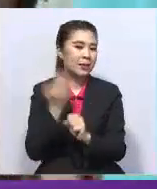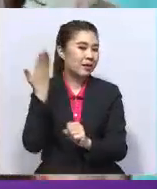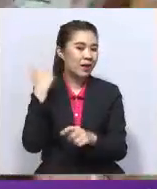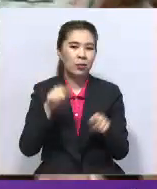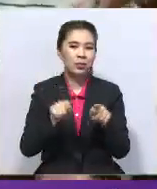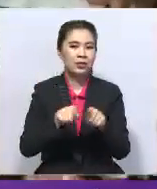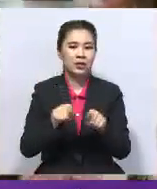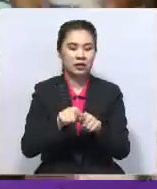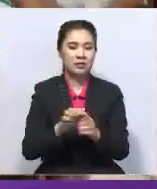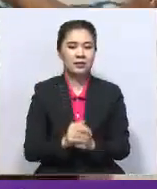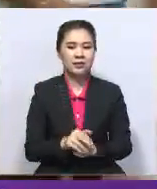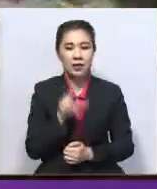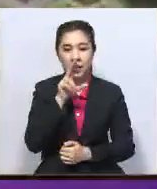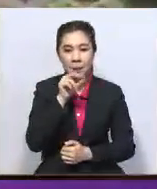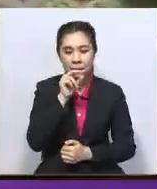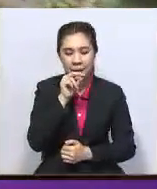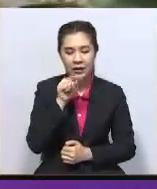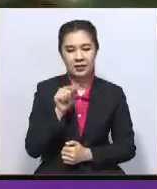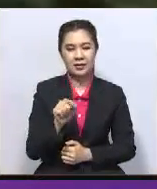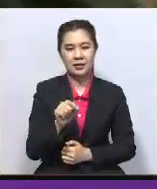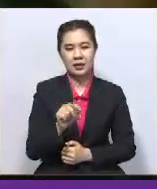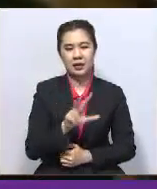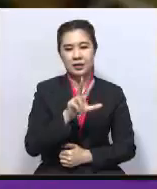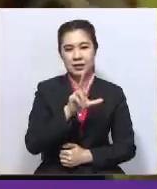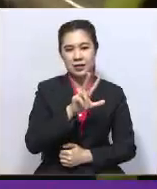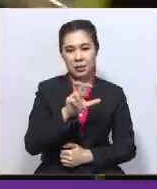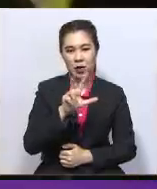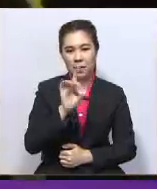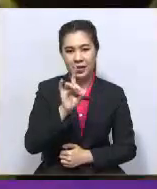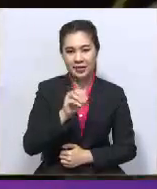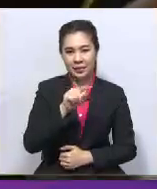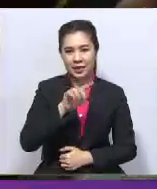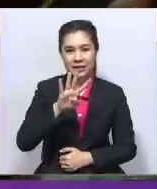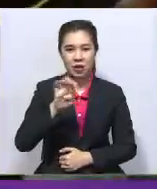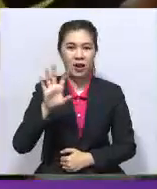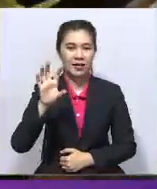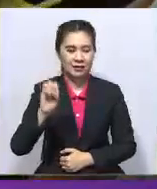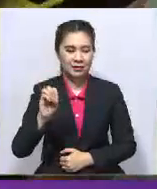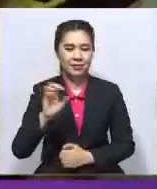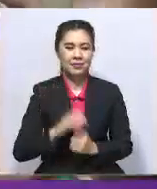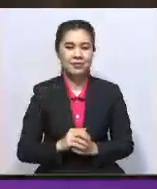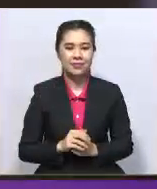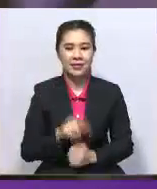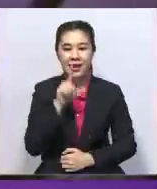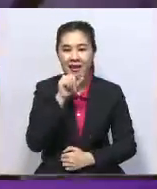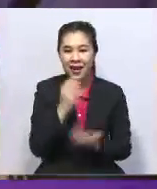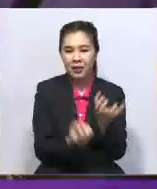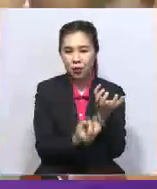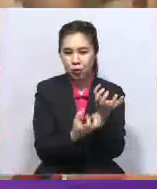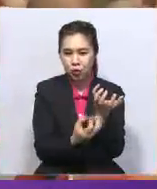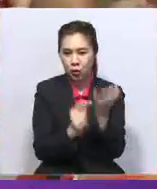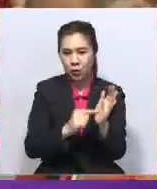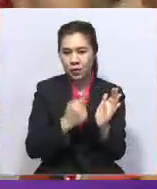นะคะซึ่งเป็ดว่ายราคาอยู่ที่380ถึง450บาทไก่ต้มมีราคาตั้ง